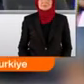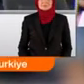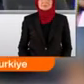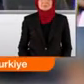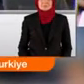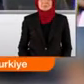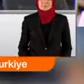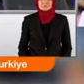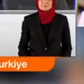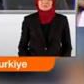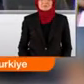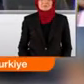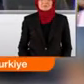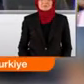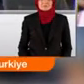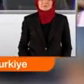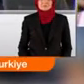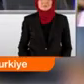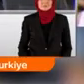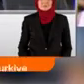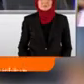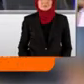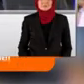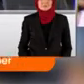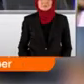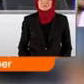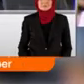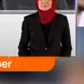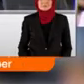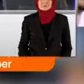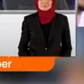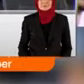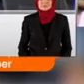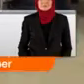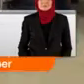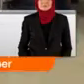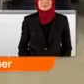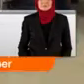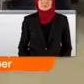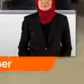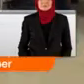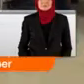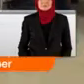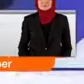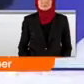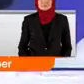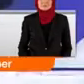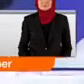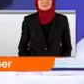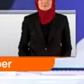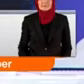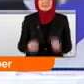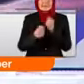desteklemez ve fiyatı yükseltirsek o zaman insanlar bireysel araçları yönelirler trafik yoğunluğuna yola çıkıp